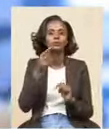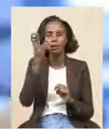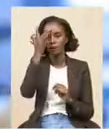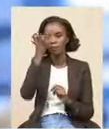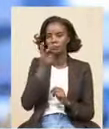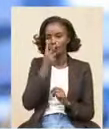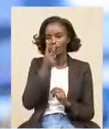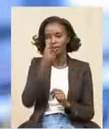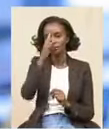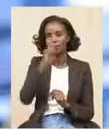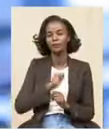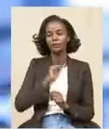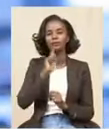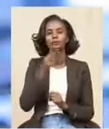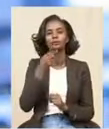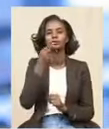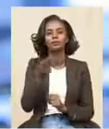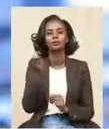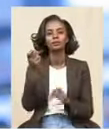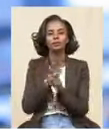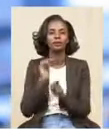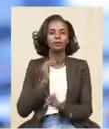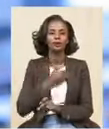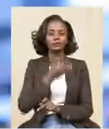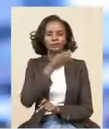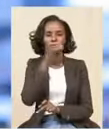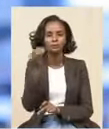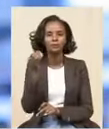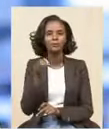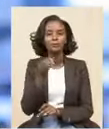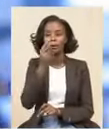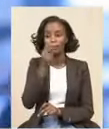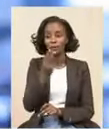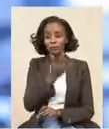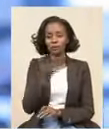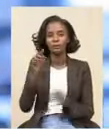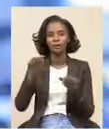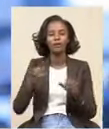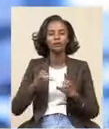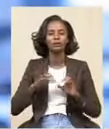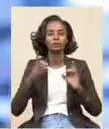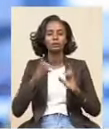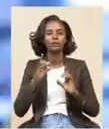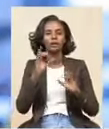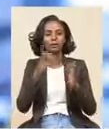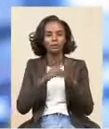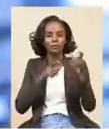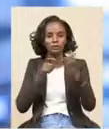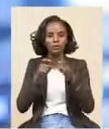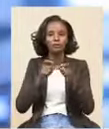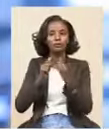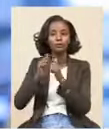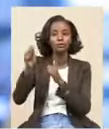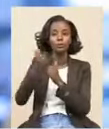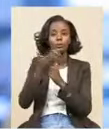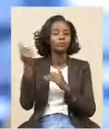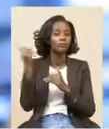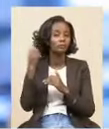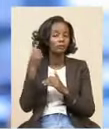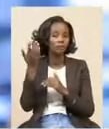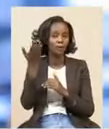ማየት ማመን ነው ብሎ ስለሚያምን ድርጅታችን እና ባዩት ነገር ዛሬ ከንቲባዎቹም ከተማ አስተዳደሮችም በሩቅ ሆነው ይሰሙት